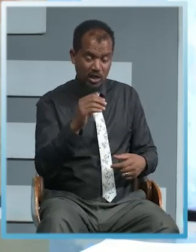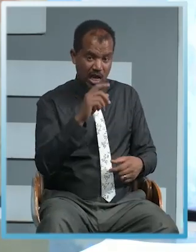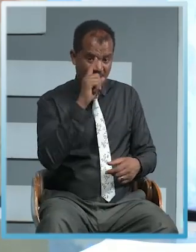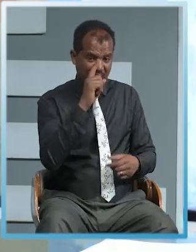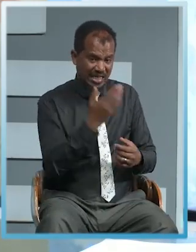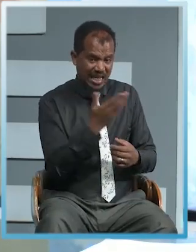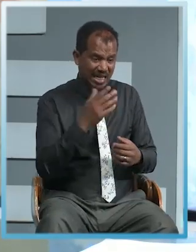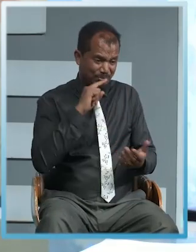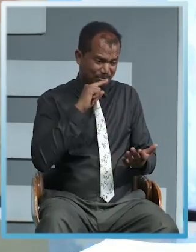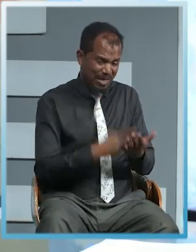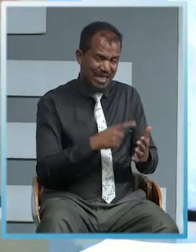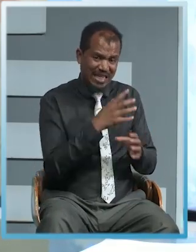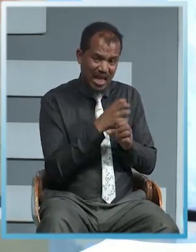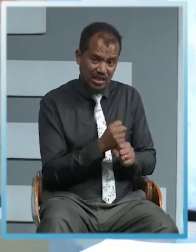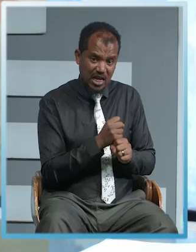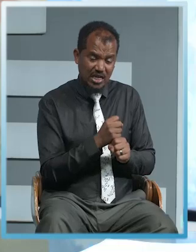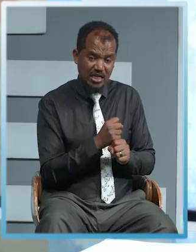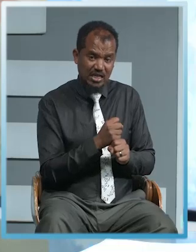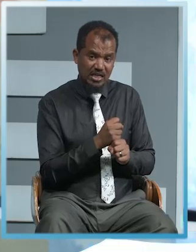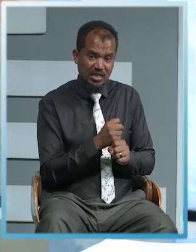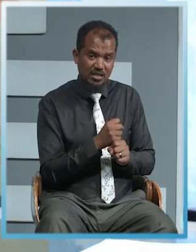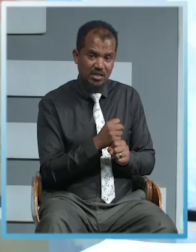የሆነ ነገር ማስረጃ ይዘን